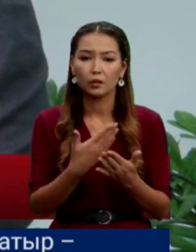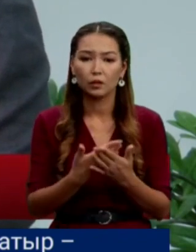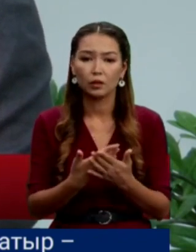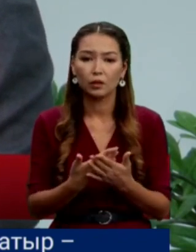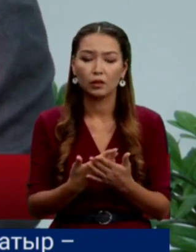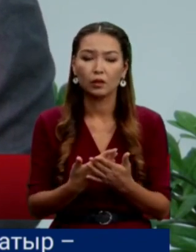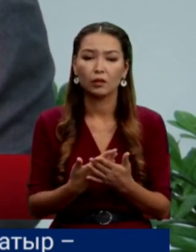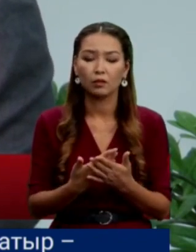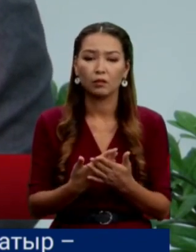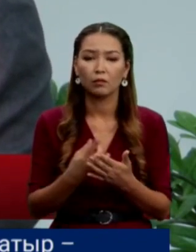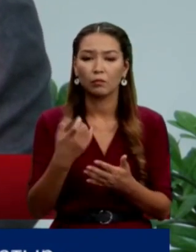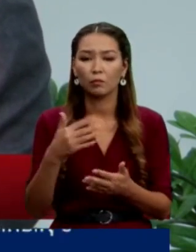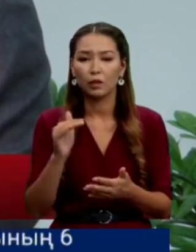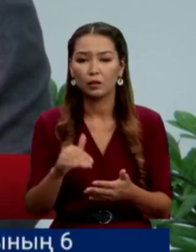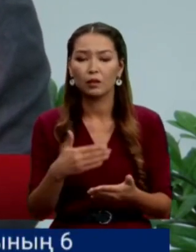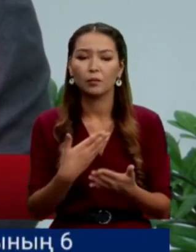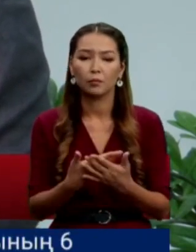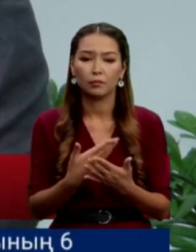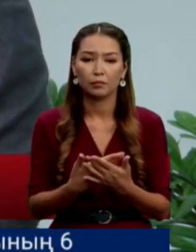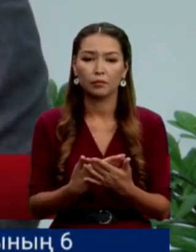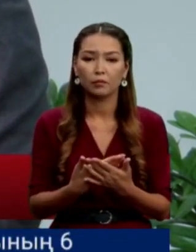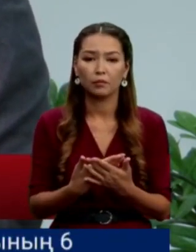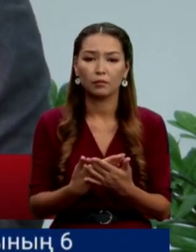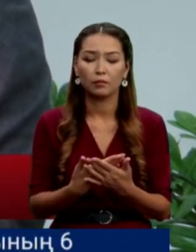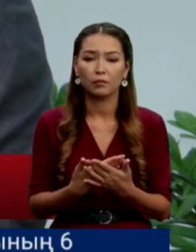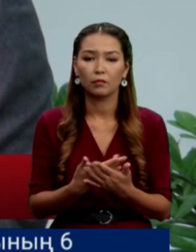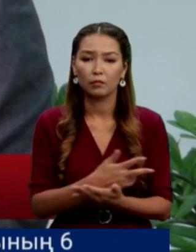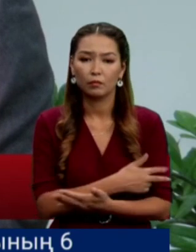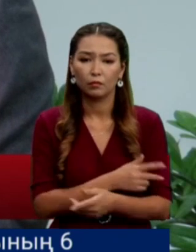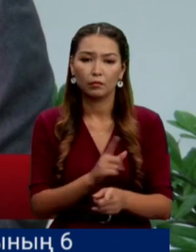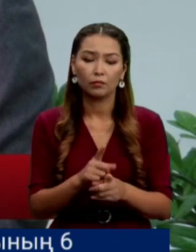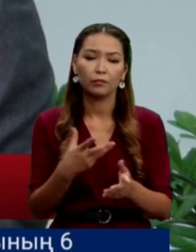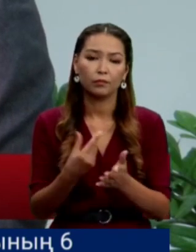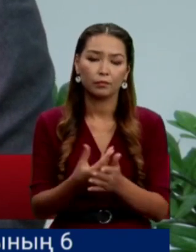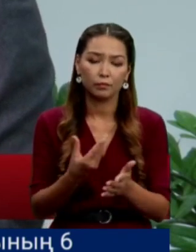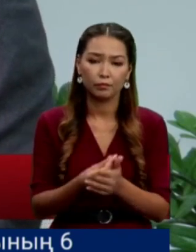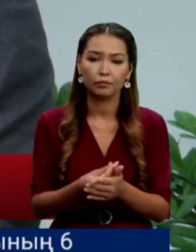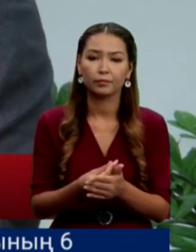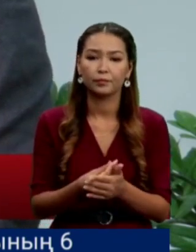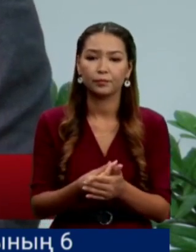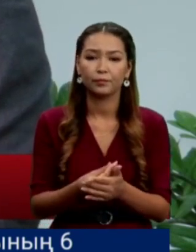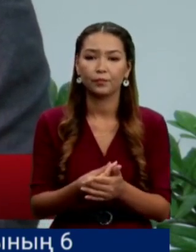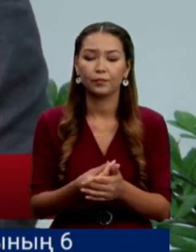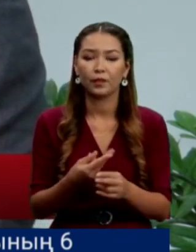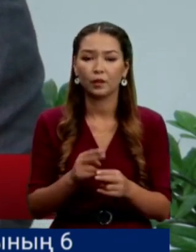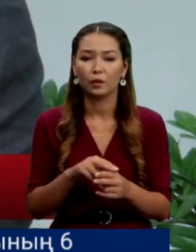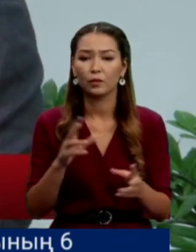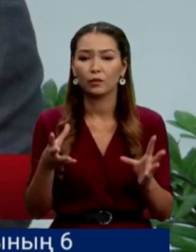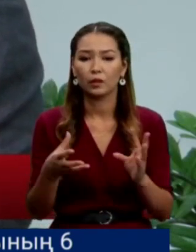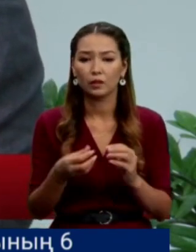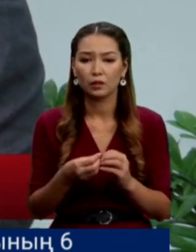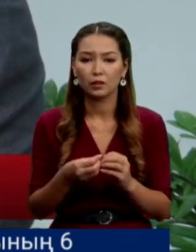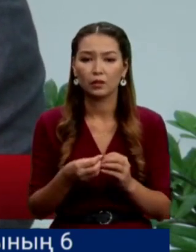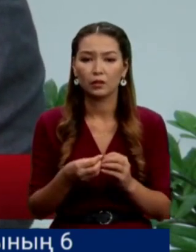поправочного коэффициента, из ночных дежурств, которые оплачиваются в полуторном размере. И в среднем в итоге